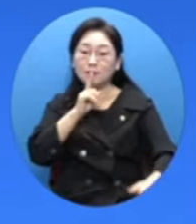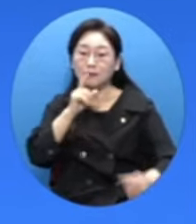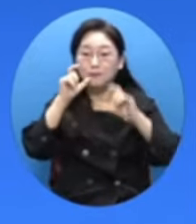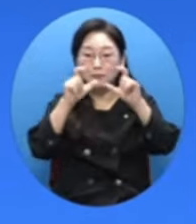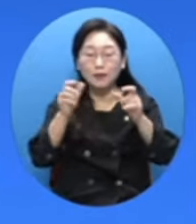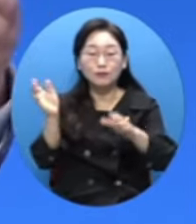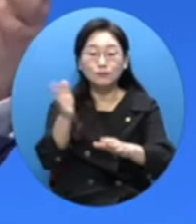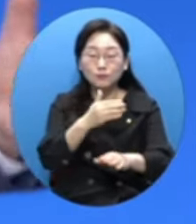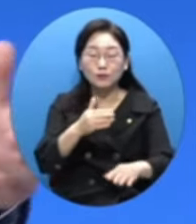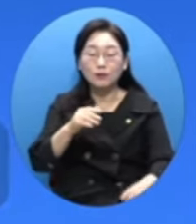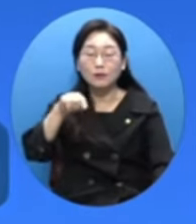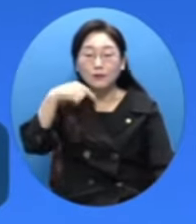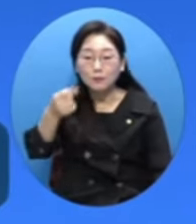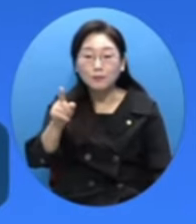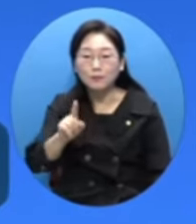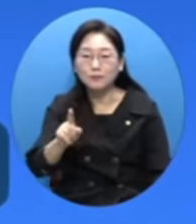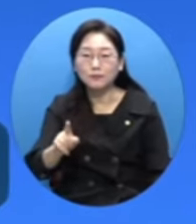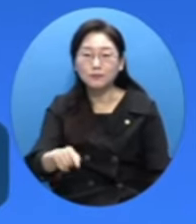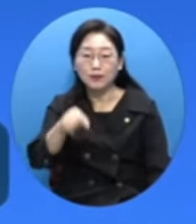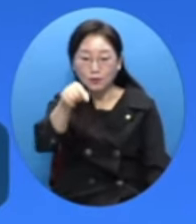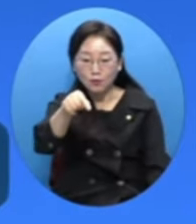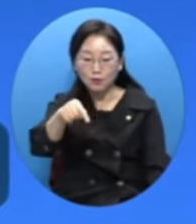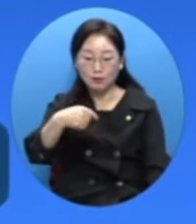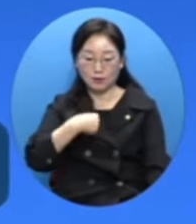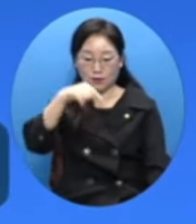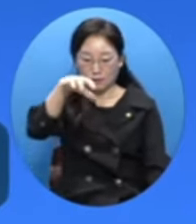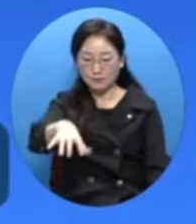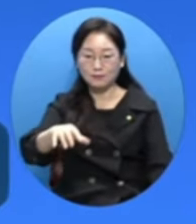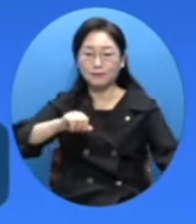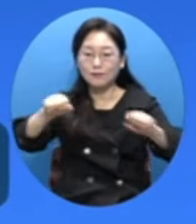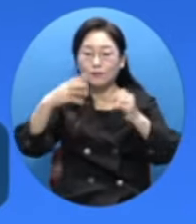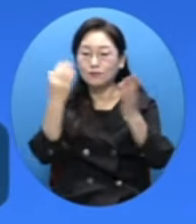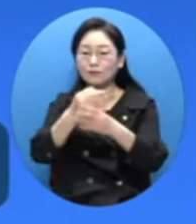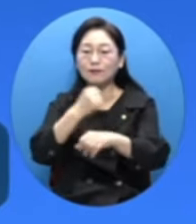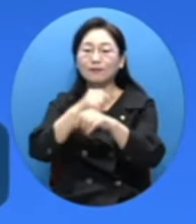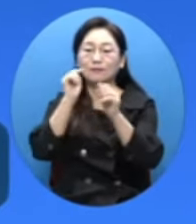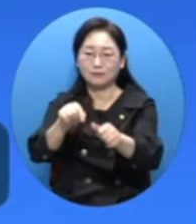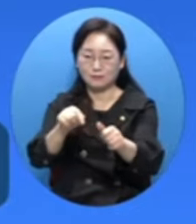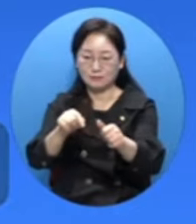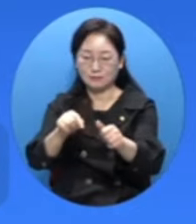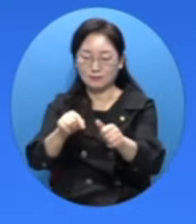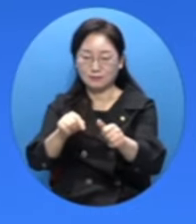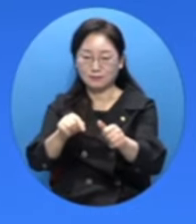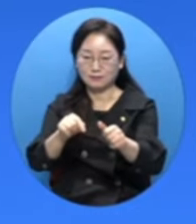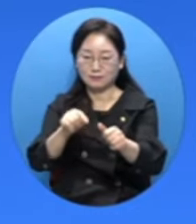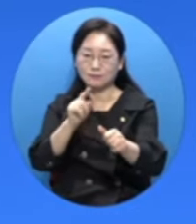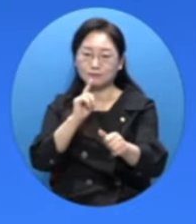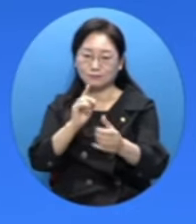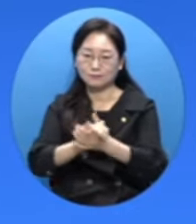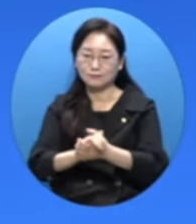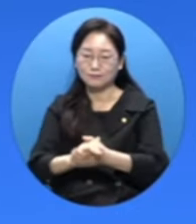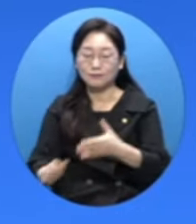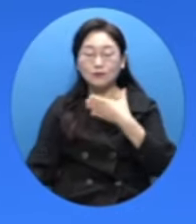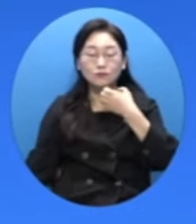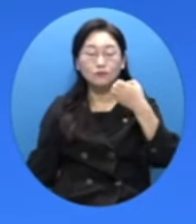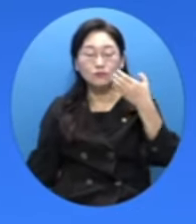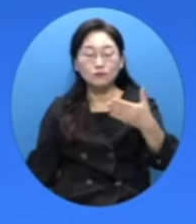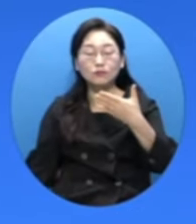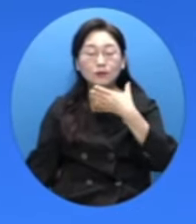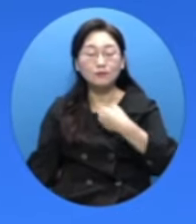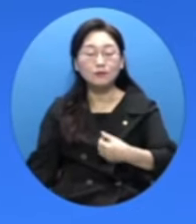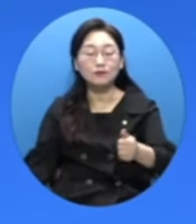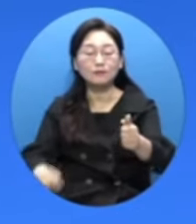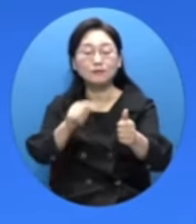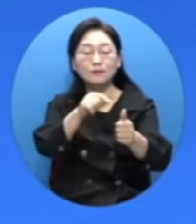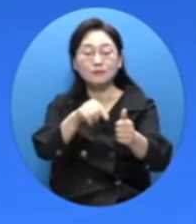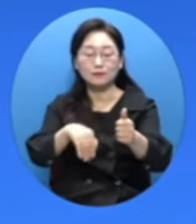주신 말씀이 너는 내 앞에서 행하여 완전하라. 말씀하십니다. 99세가 된 아브라함 말씀하시기를